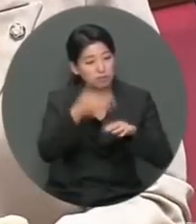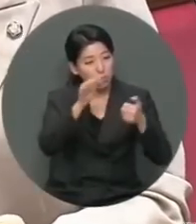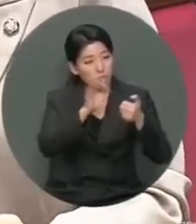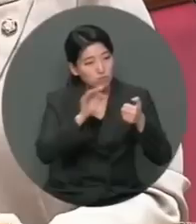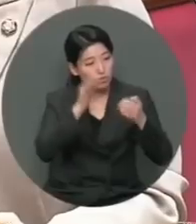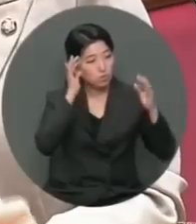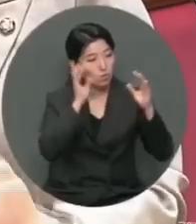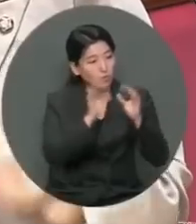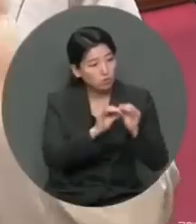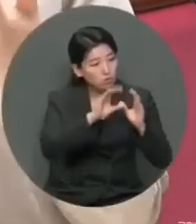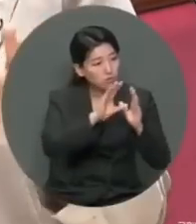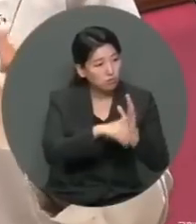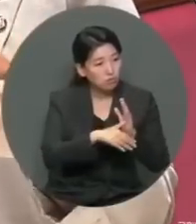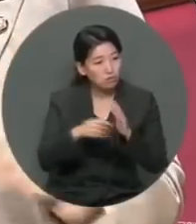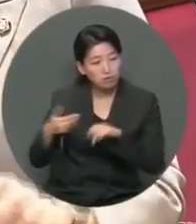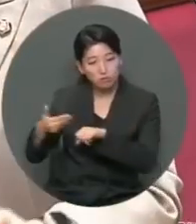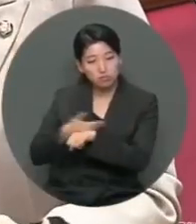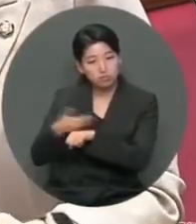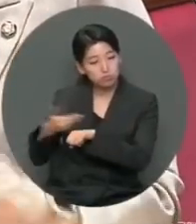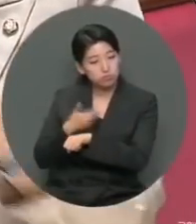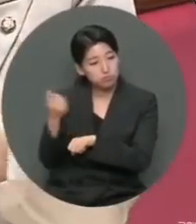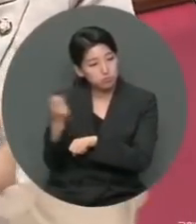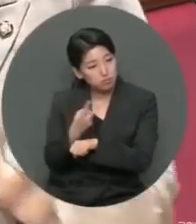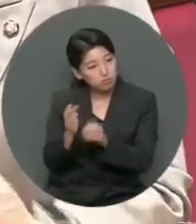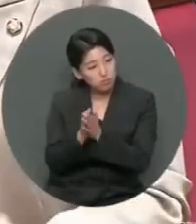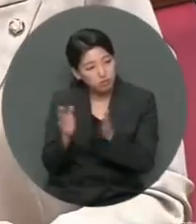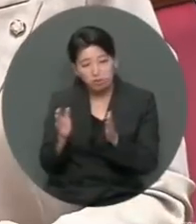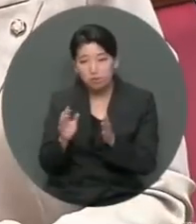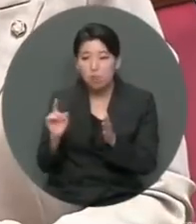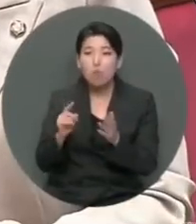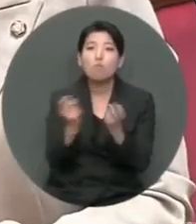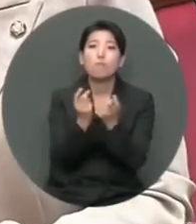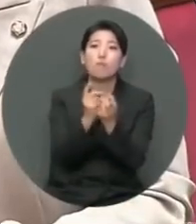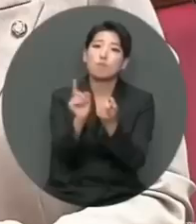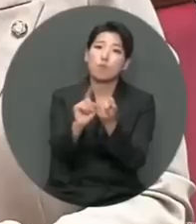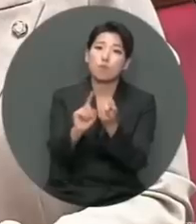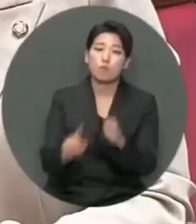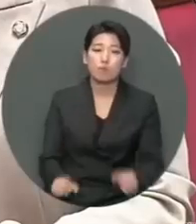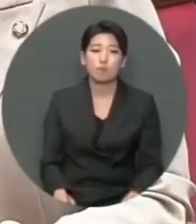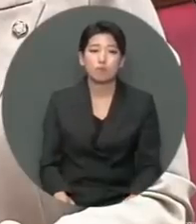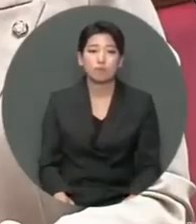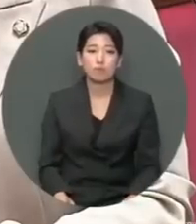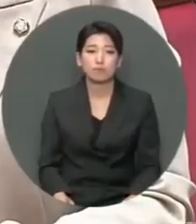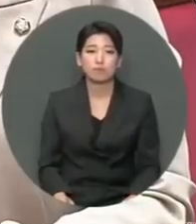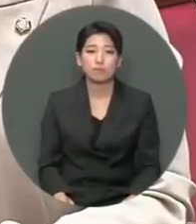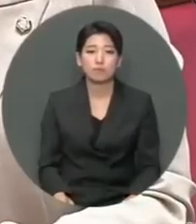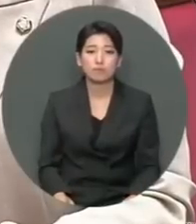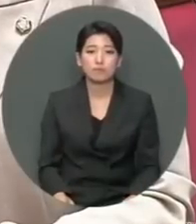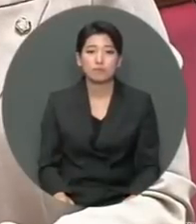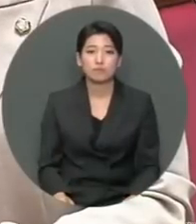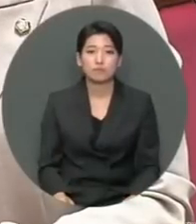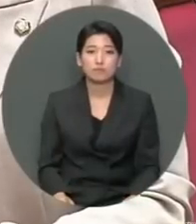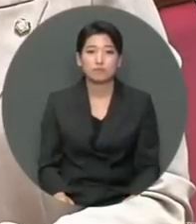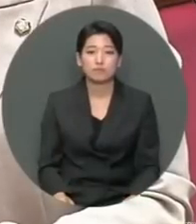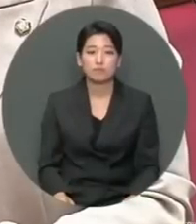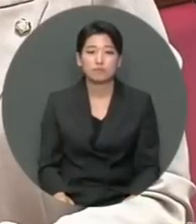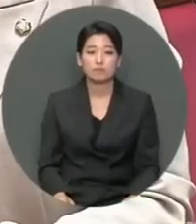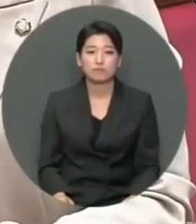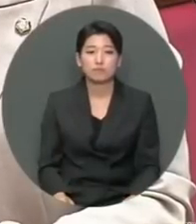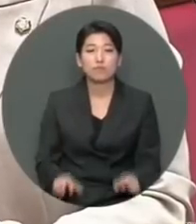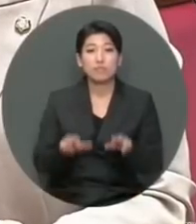80%가 동의해야 푸는 건가? 이제 이런 의문이 생길 수 있을 텐데 거기에 대한 총리님 의견은 어떻게 되나요? 지금은 한마디로 수입하는